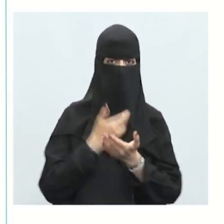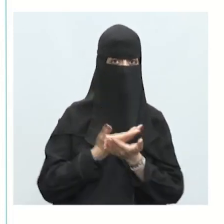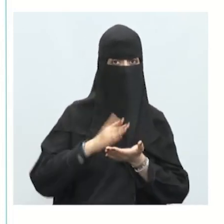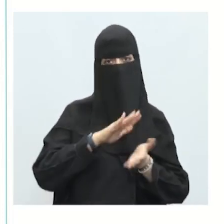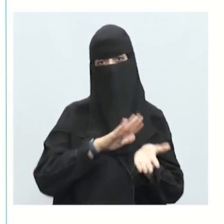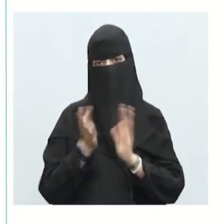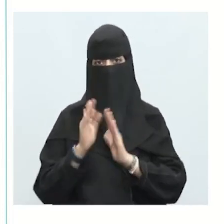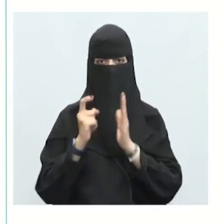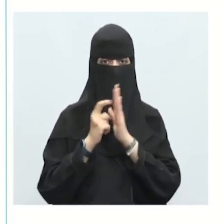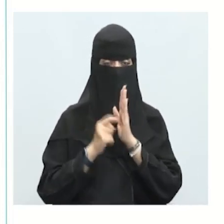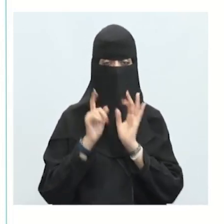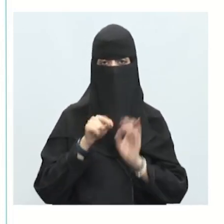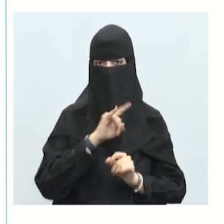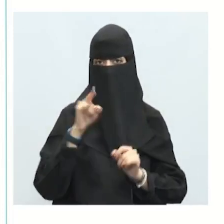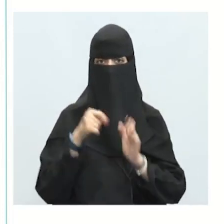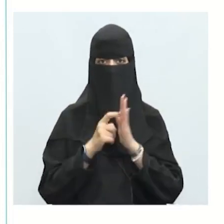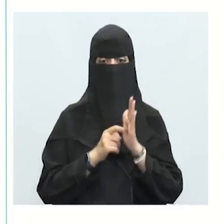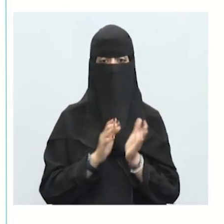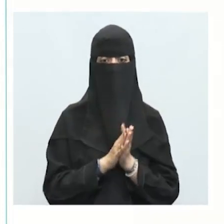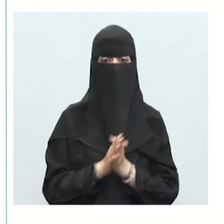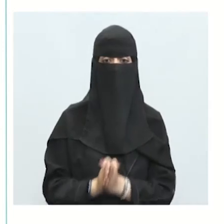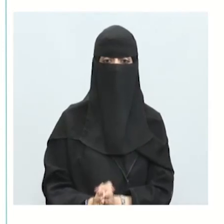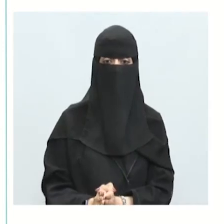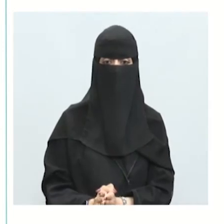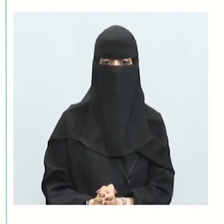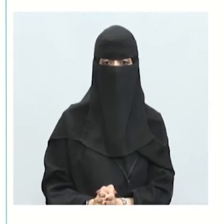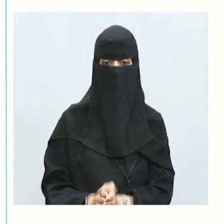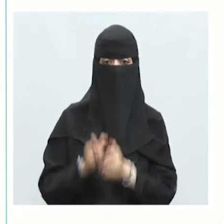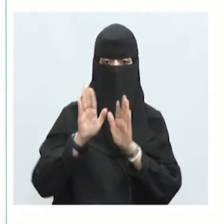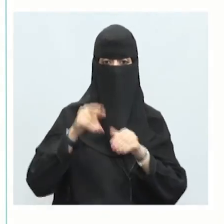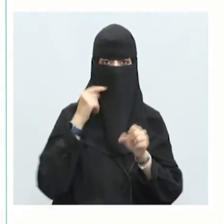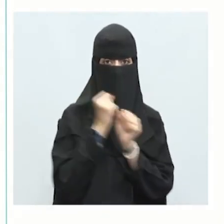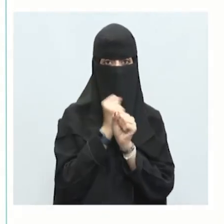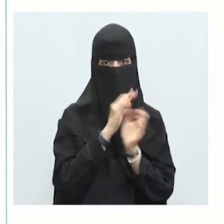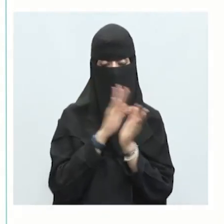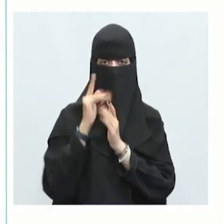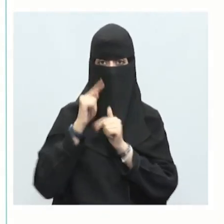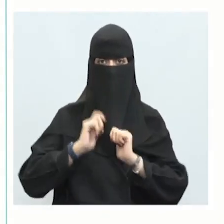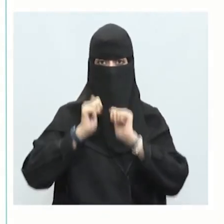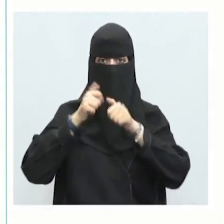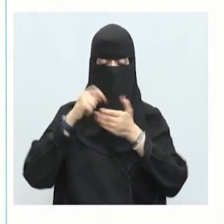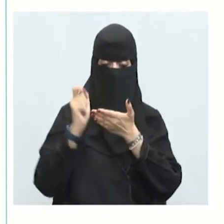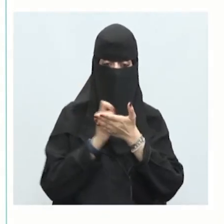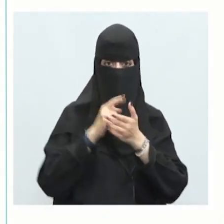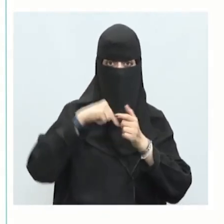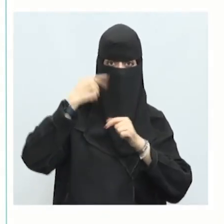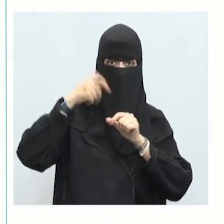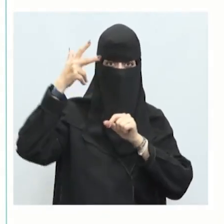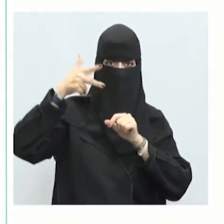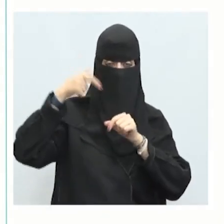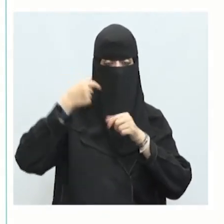سواء تحقق او لم يتحقق الشرط عند التطبيق نقوم بكتابه المقطع ثم